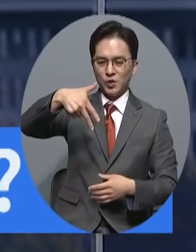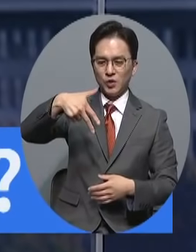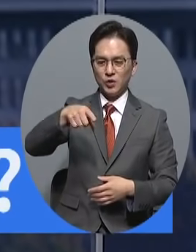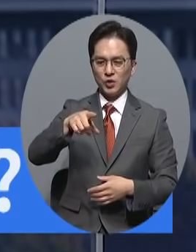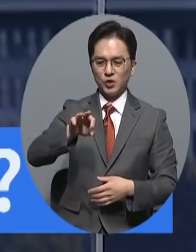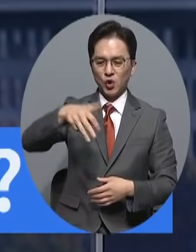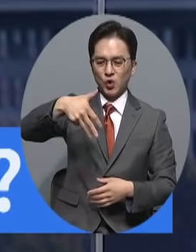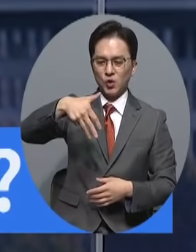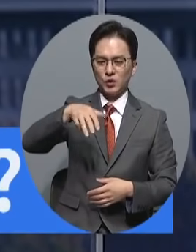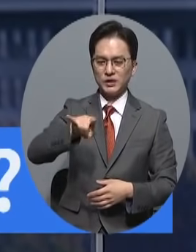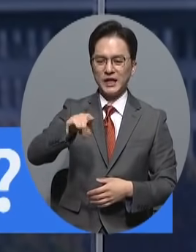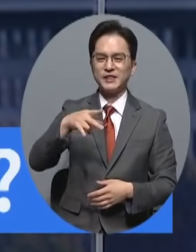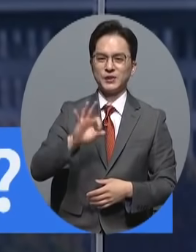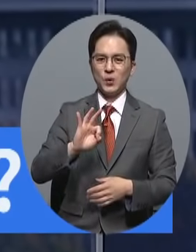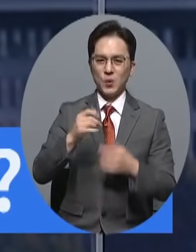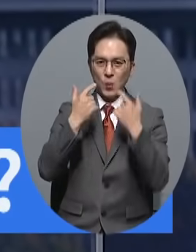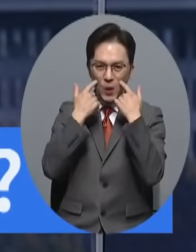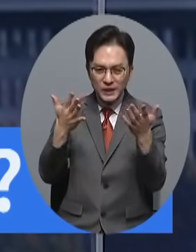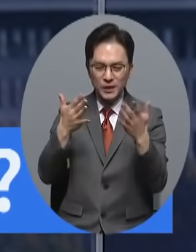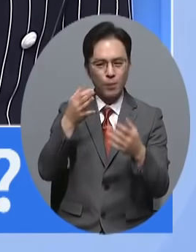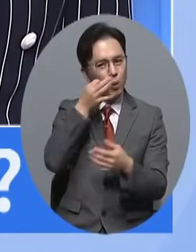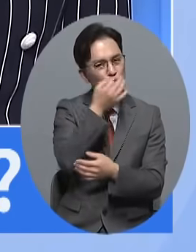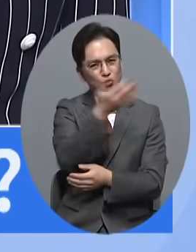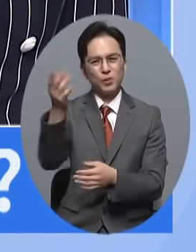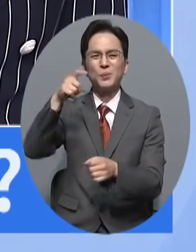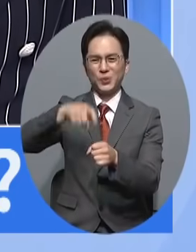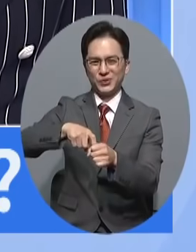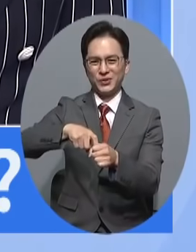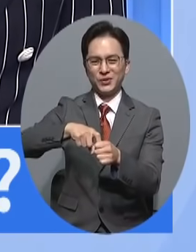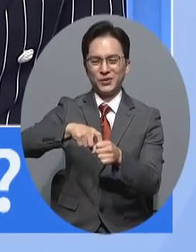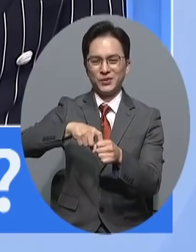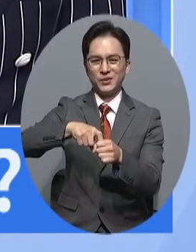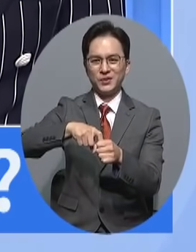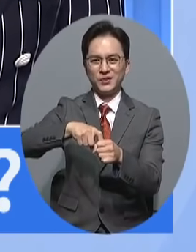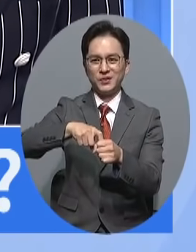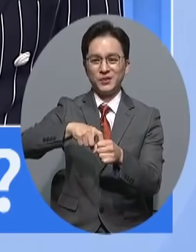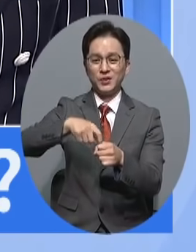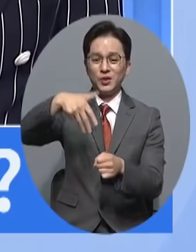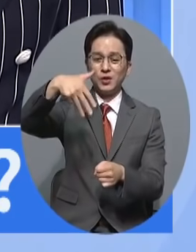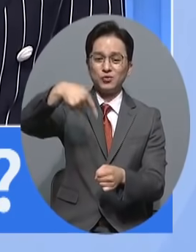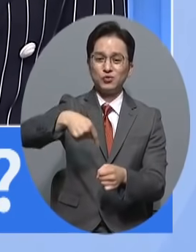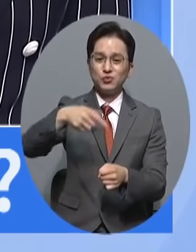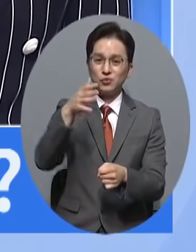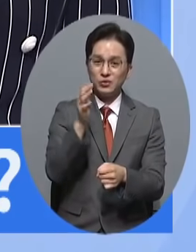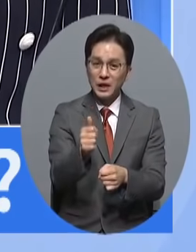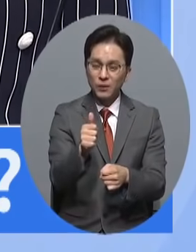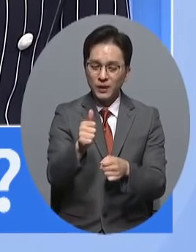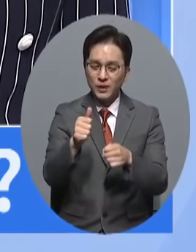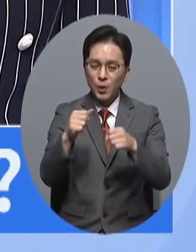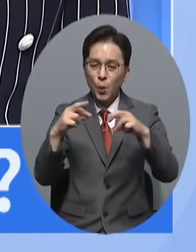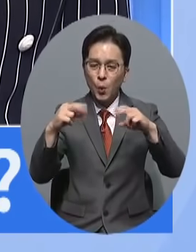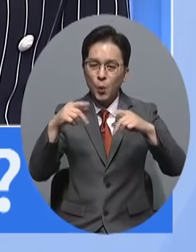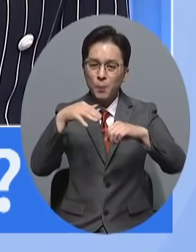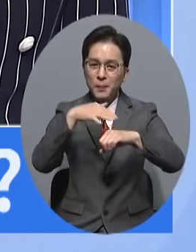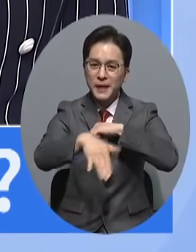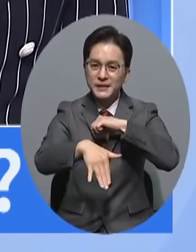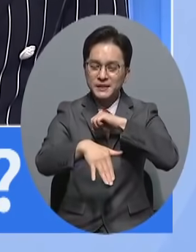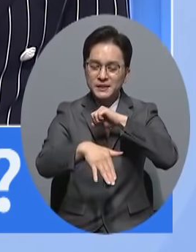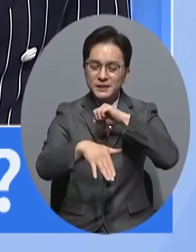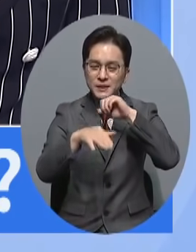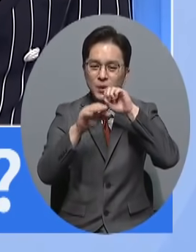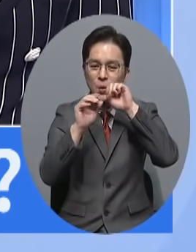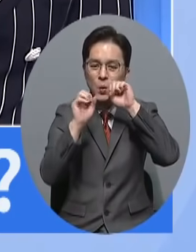보진 않아요. 오히려 추미애 장관이 왜냐하면은 예. 지금 사실 후보들의 지금 그 중도 사퇴한 후보들 정세균, 김두관 후보들에 대한